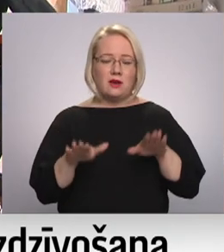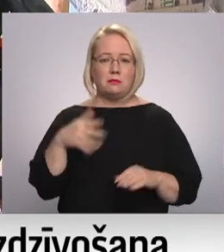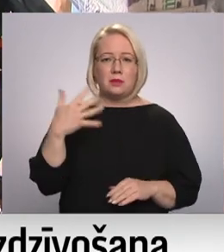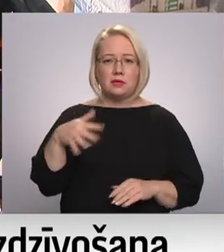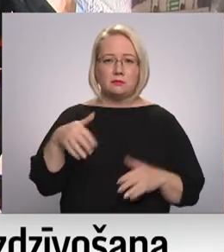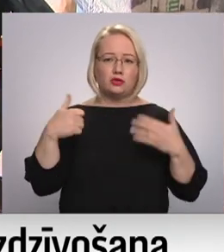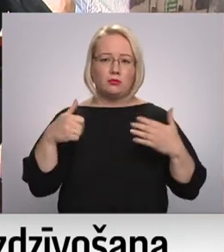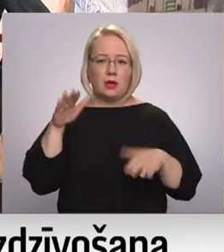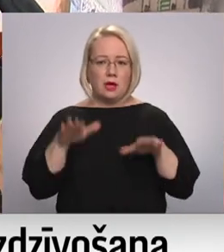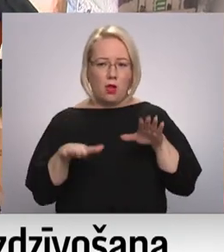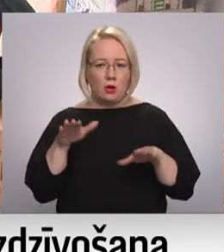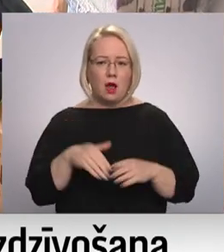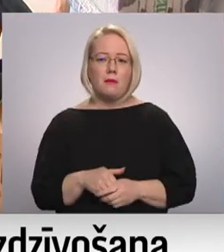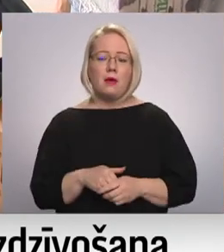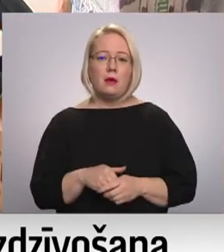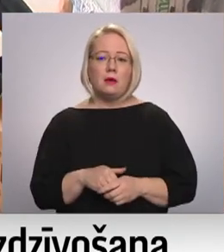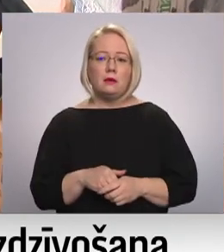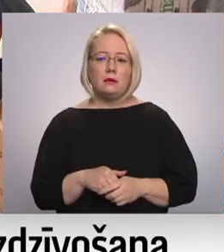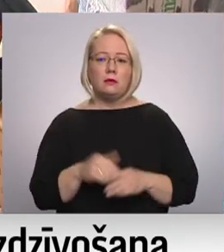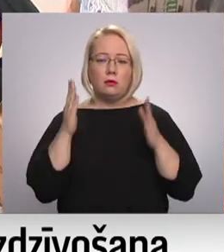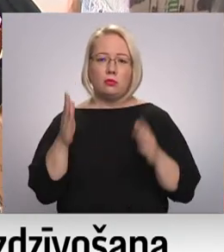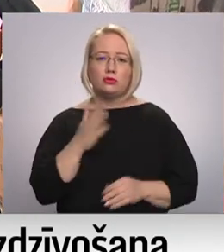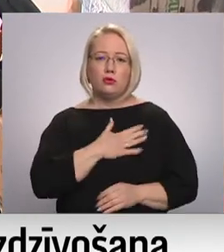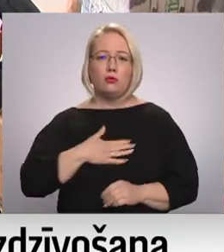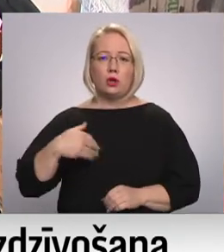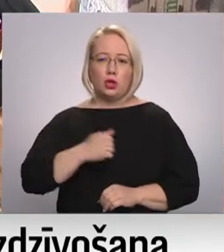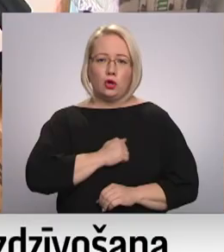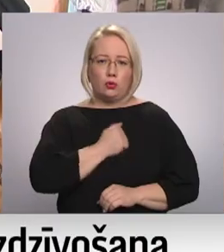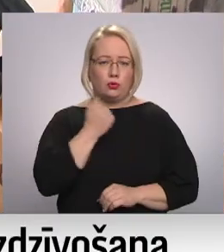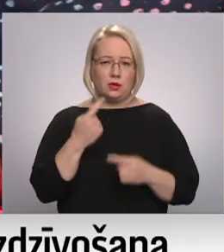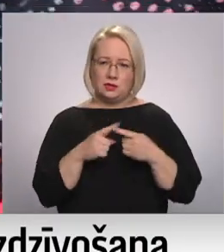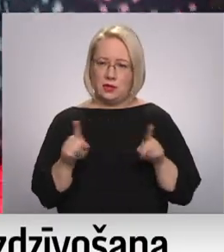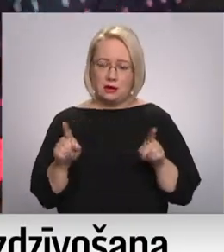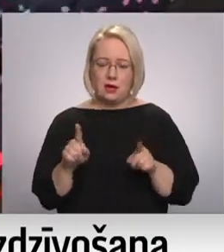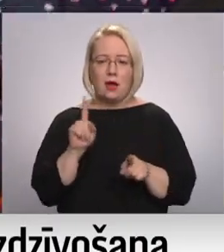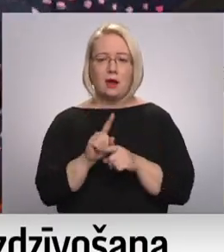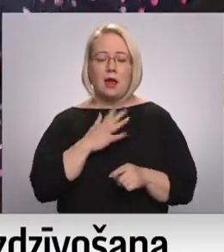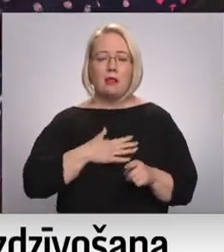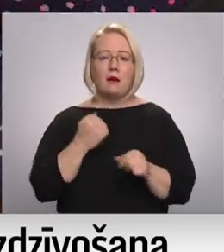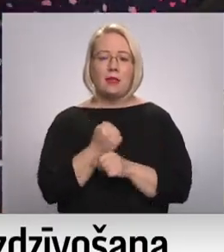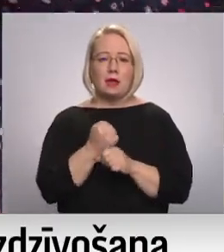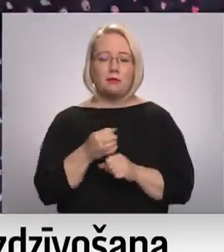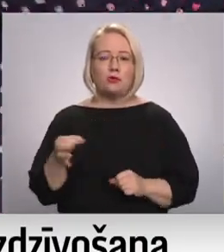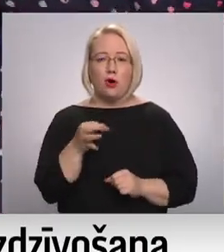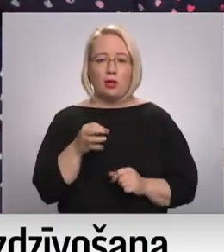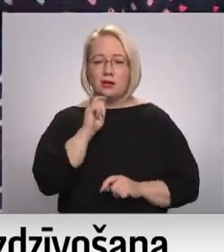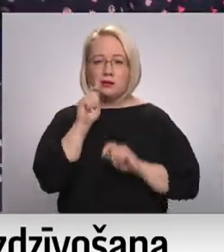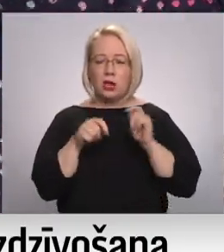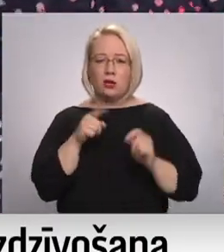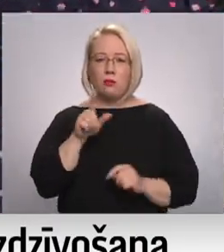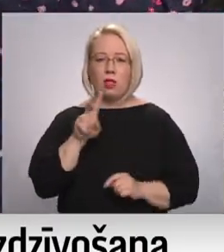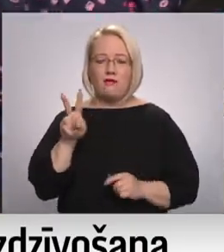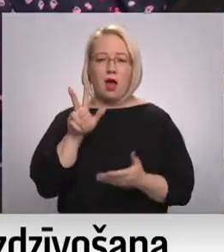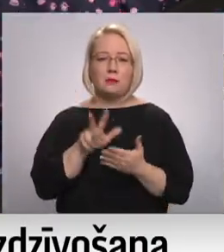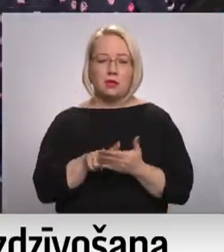50-60, un nu, būs ļoti grūti savādāk. Arī labdarības organizācija Ziedot.lv